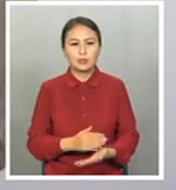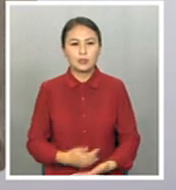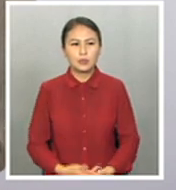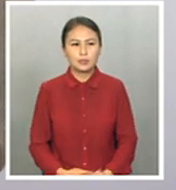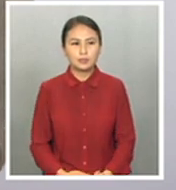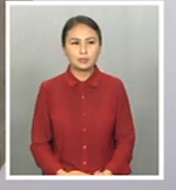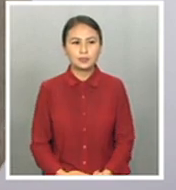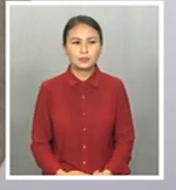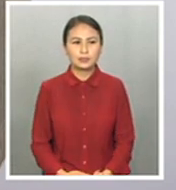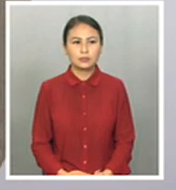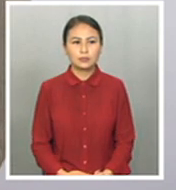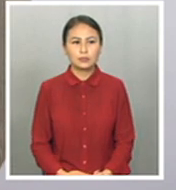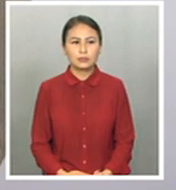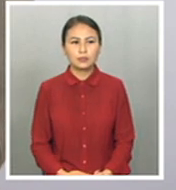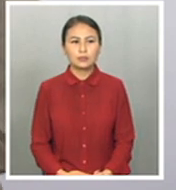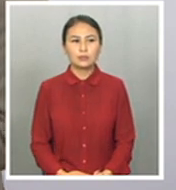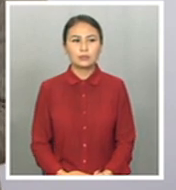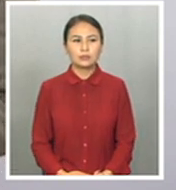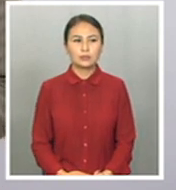Өте жақсы.